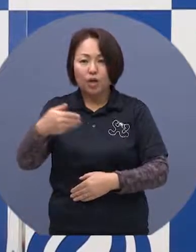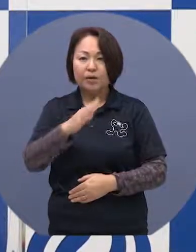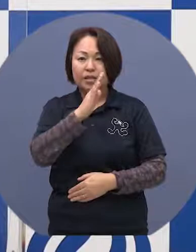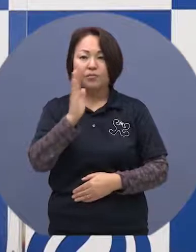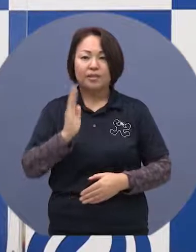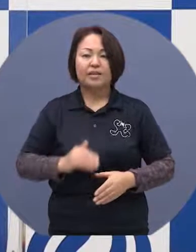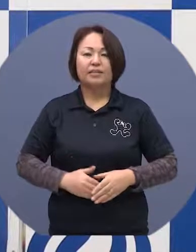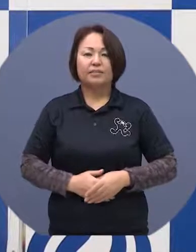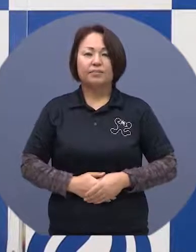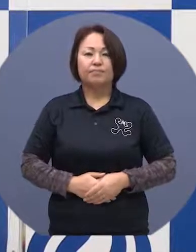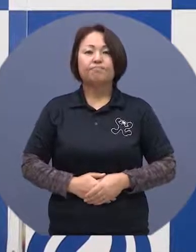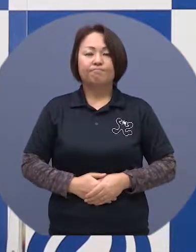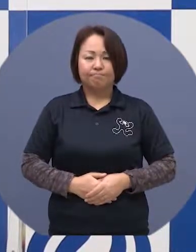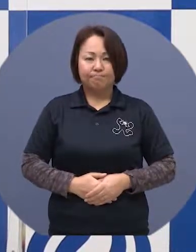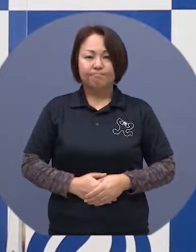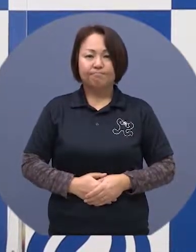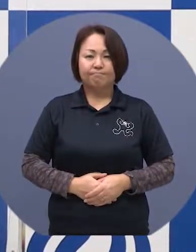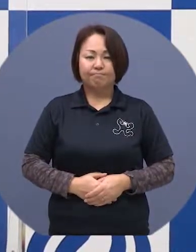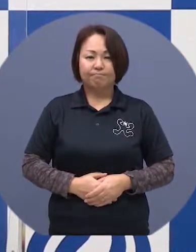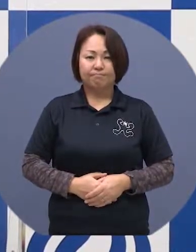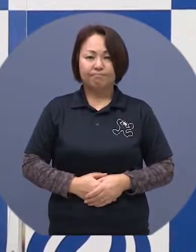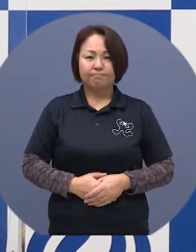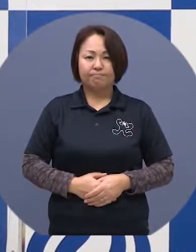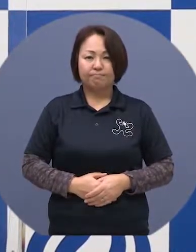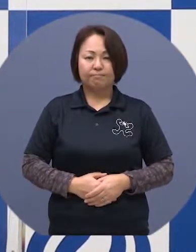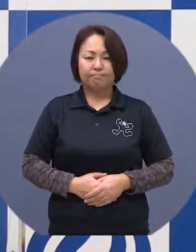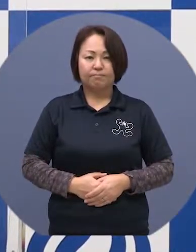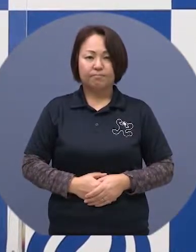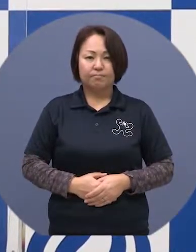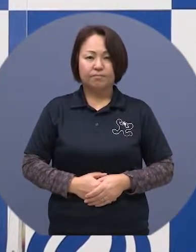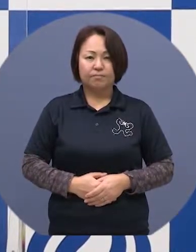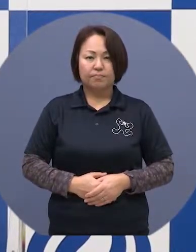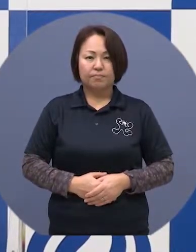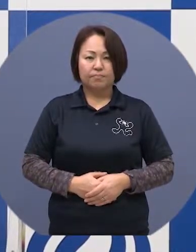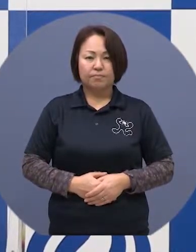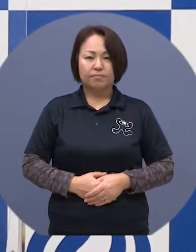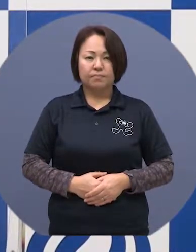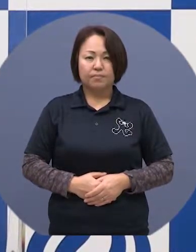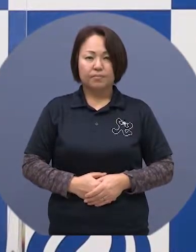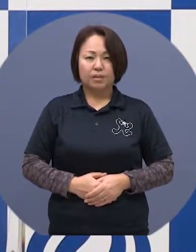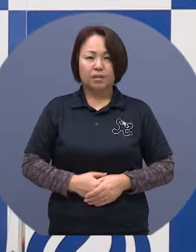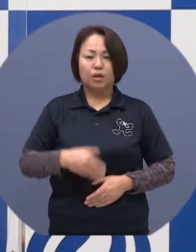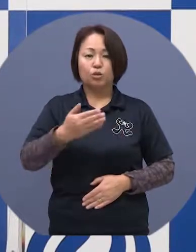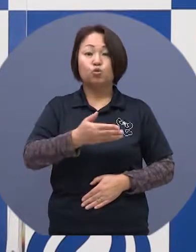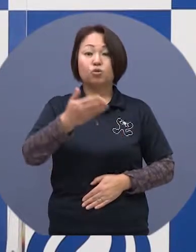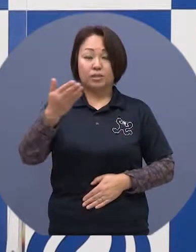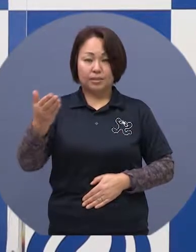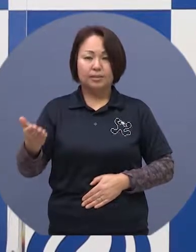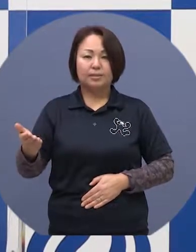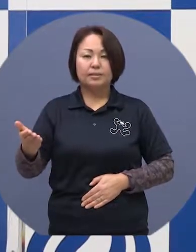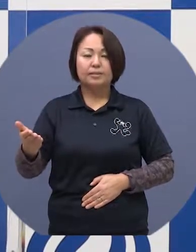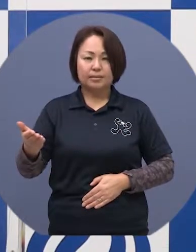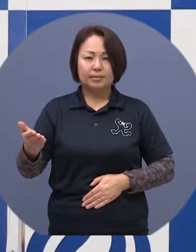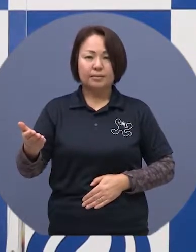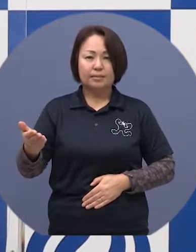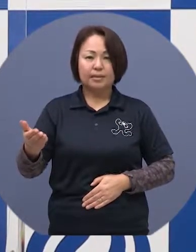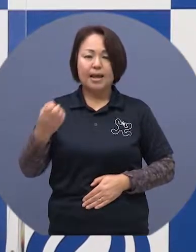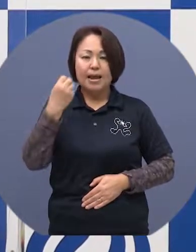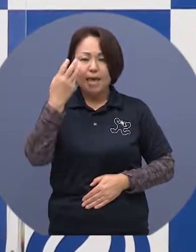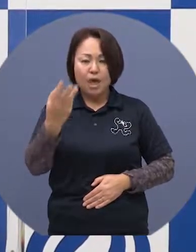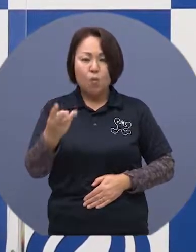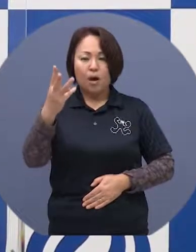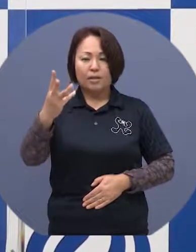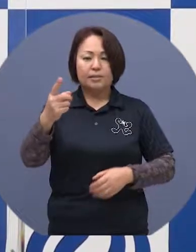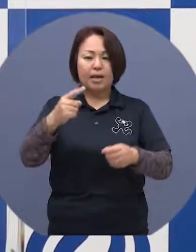ますり丁寧につきましては以上でございます続きまして3点目例は山